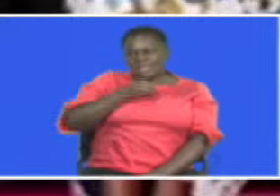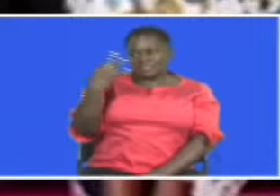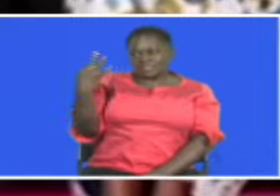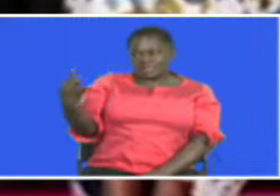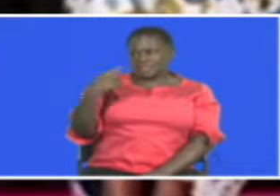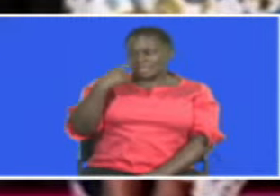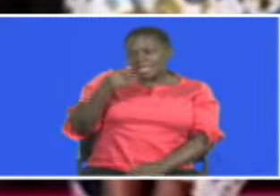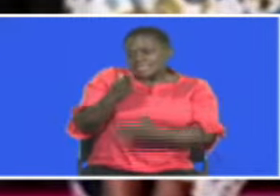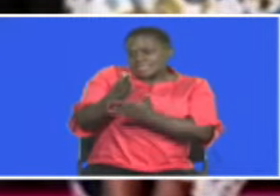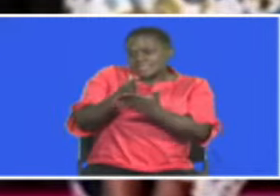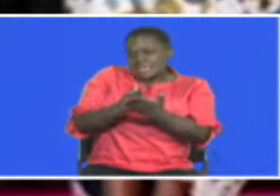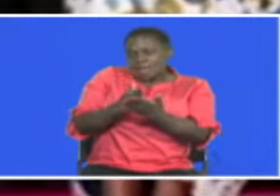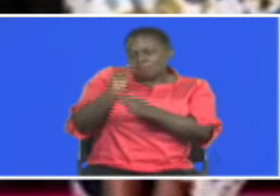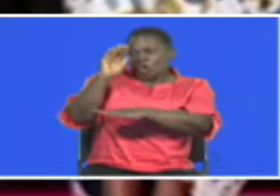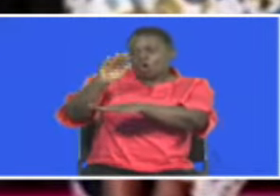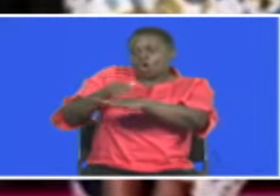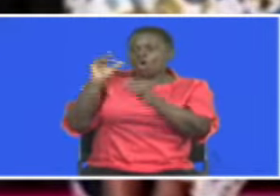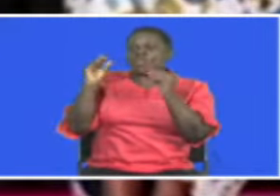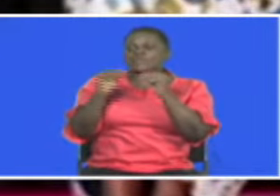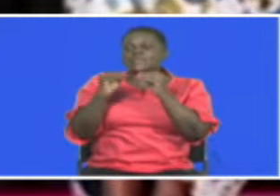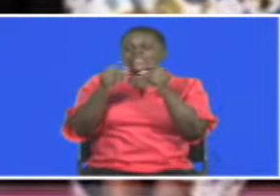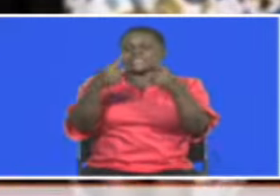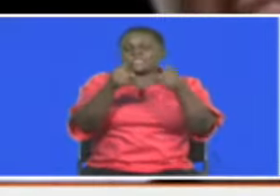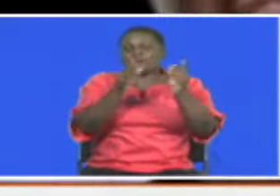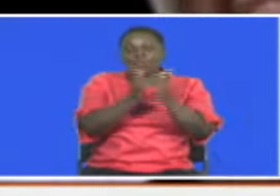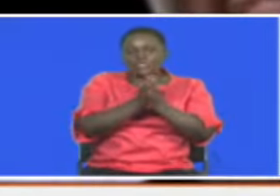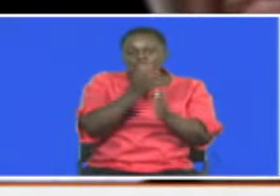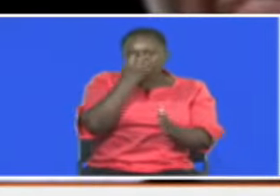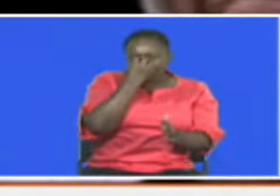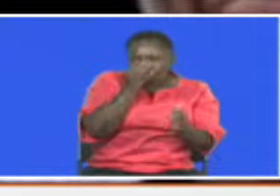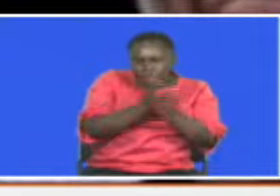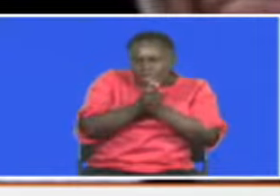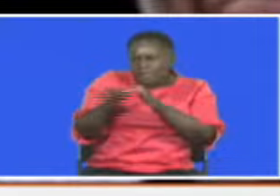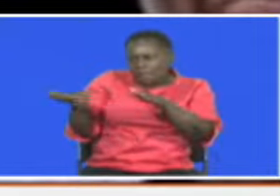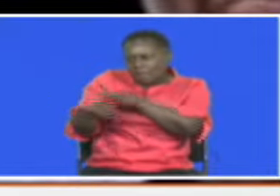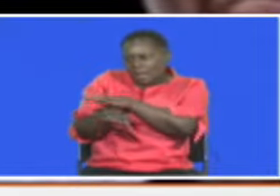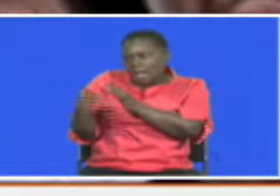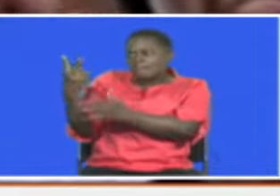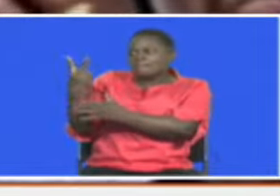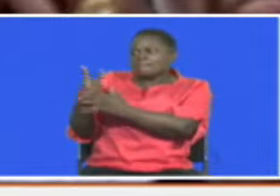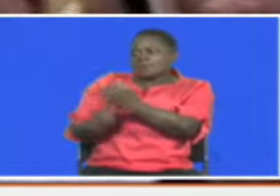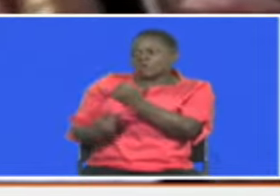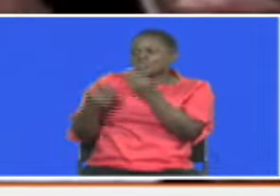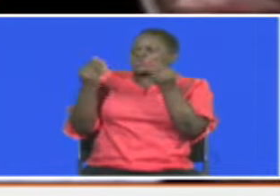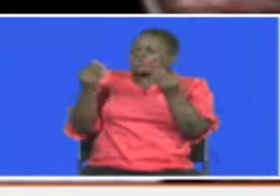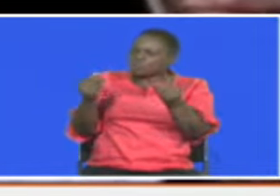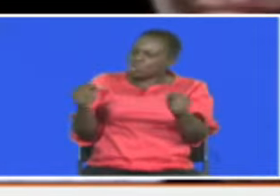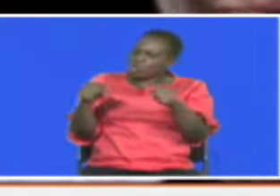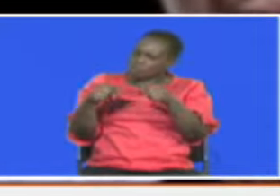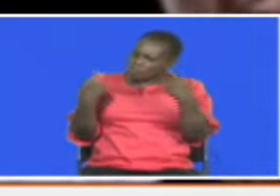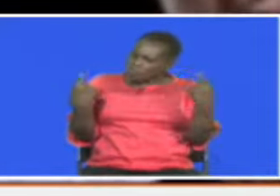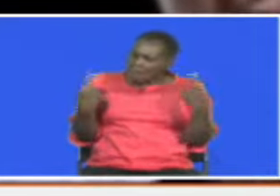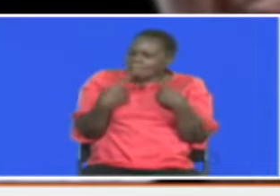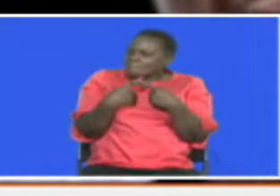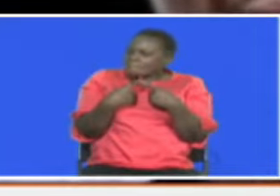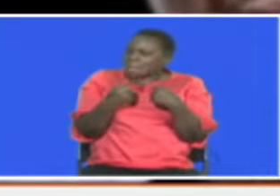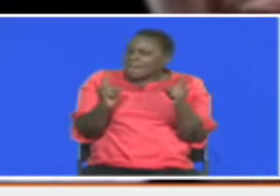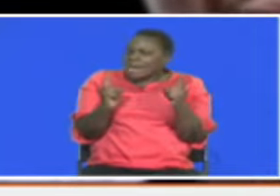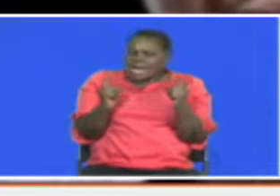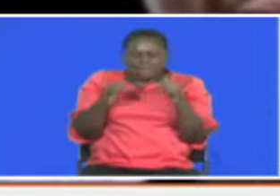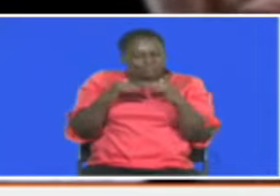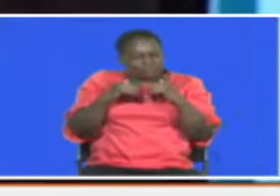ichad yaoitwa kwa vikao tofauti na Rais Ruto na Naibu wake Ili kusishak